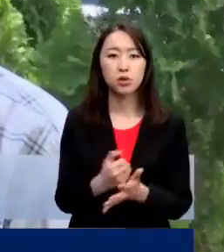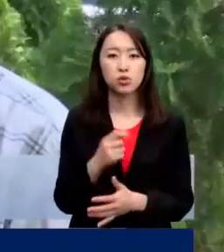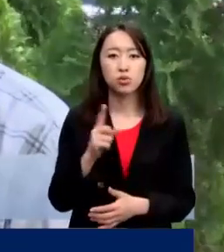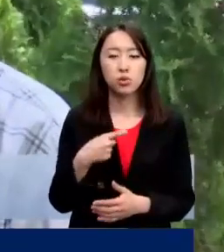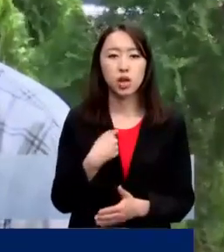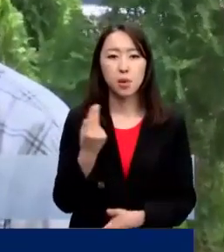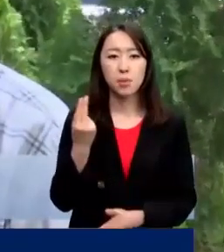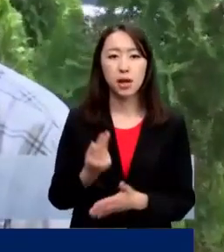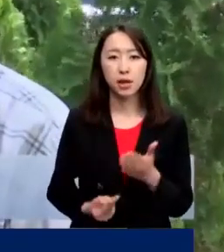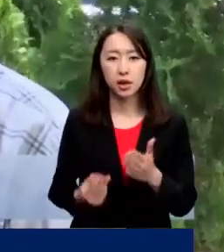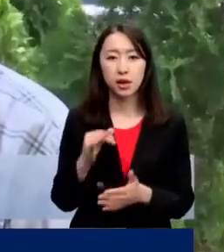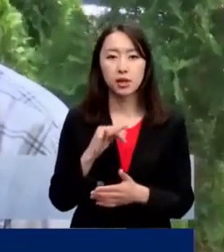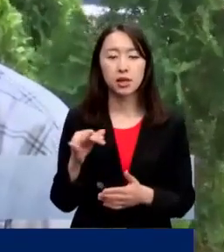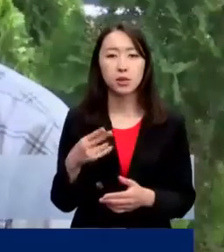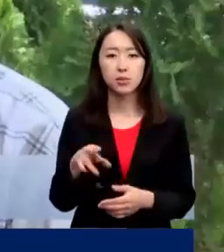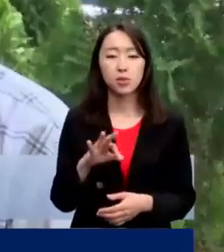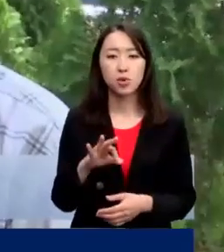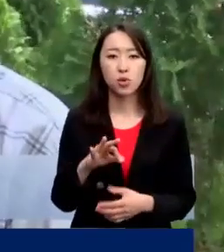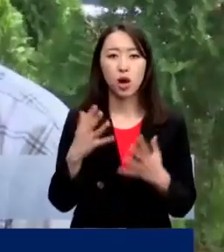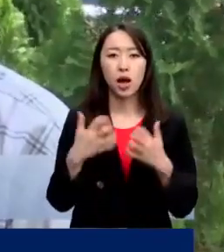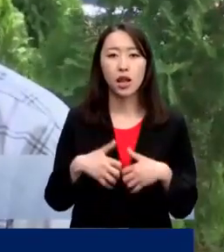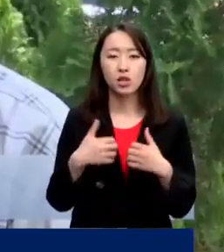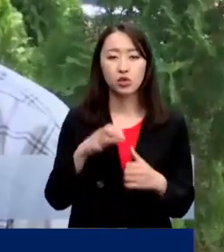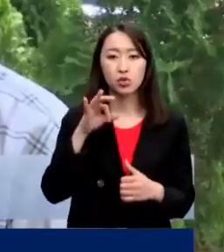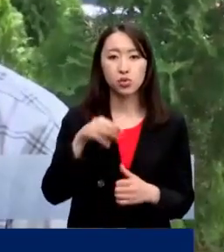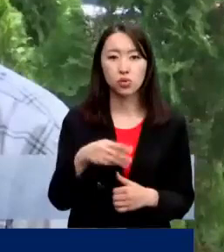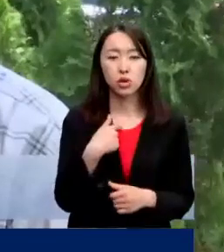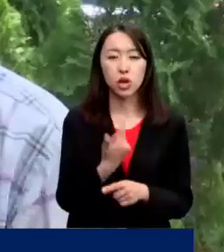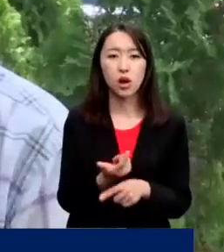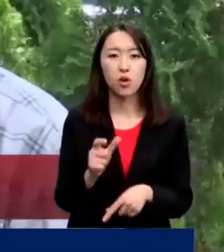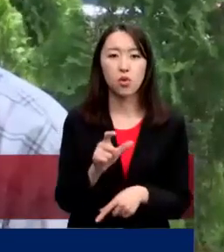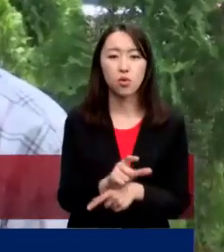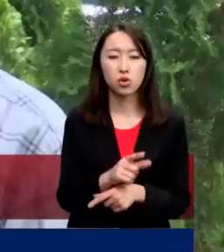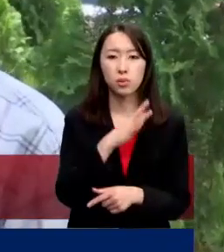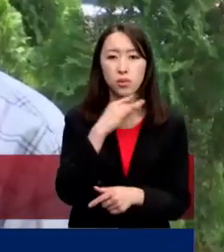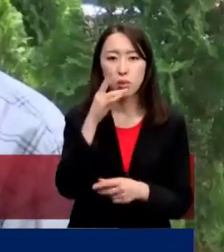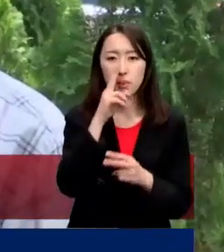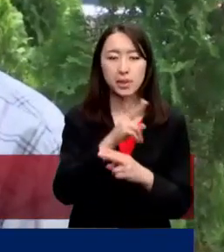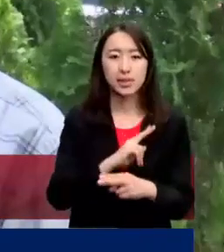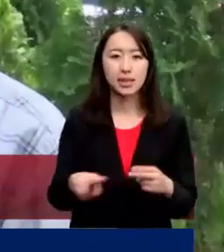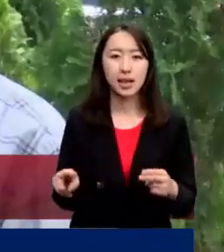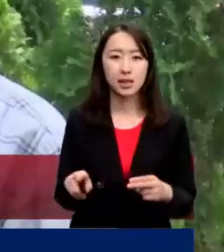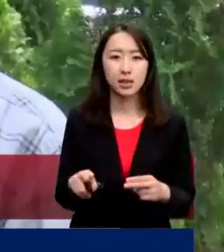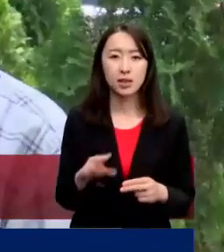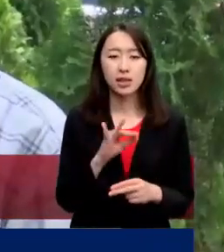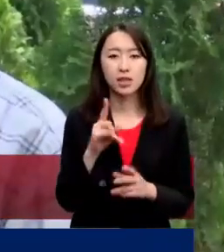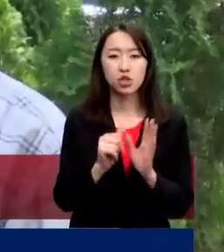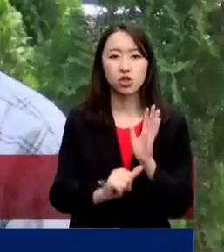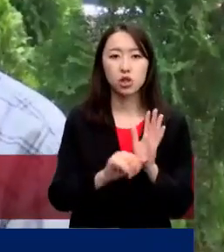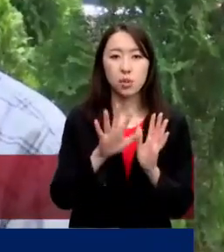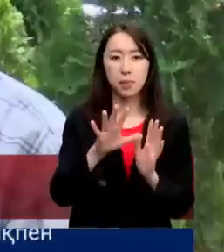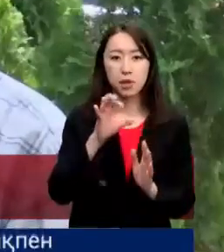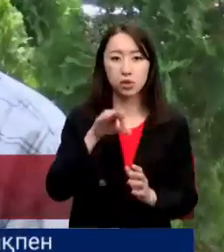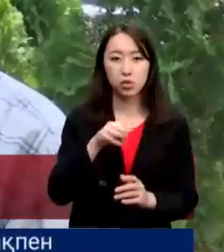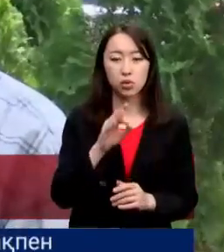я проиграл. И по количеству соток я очень значительно потерял. Из 65 соток